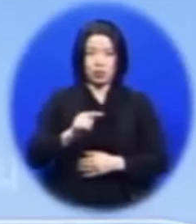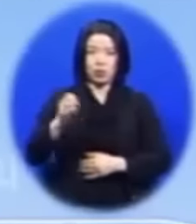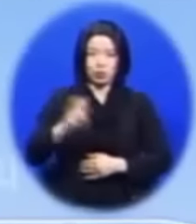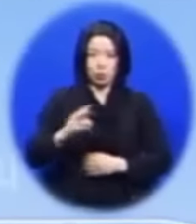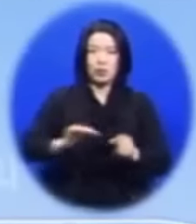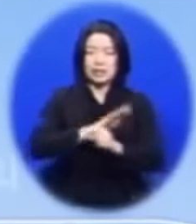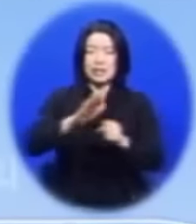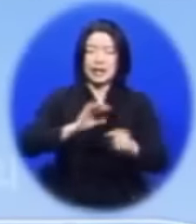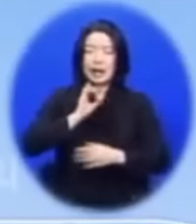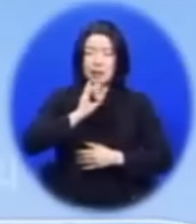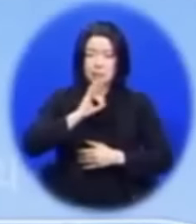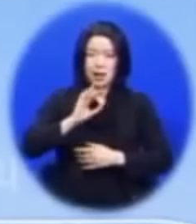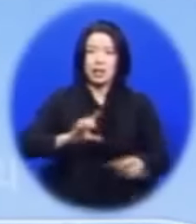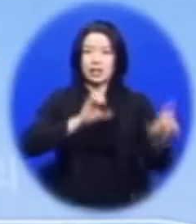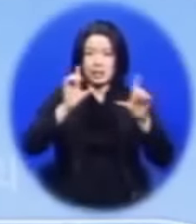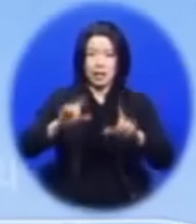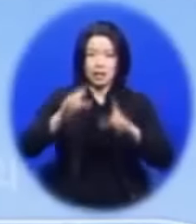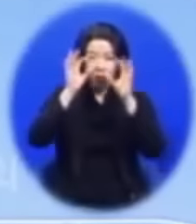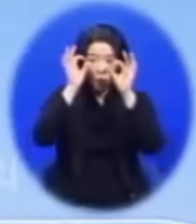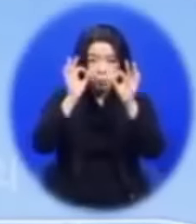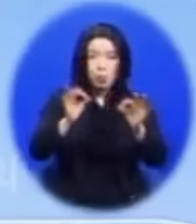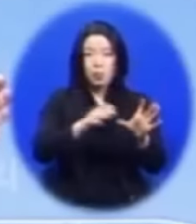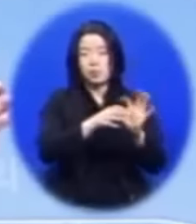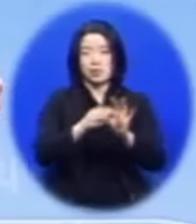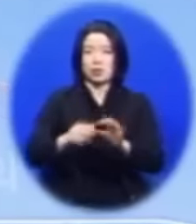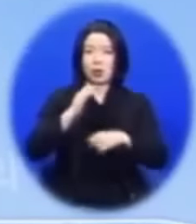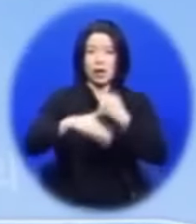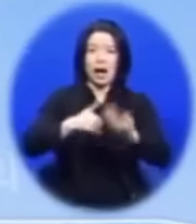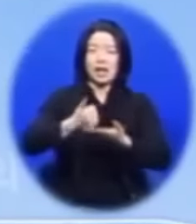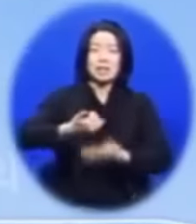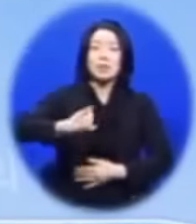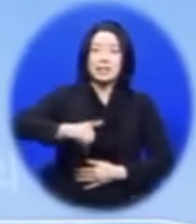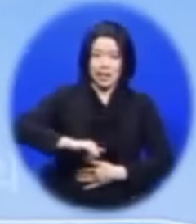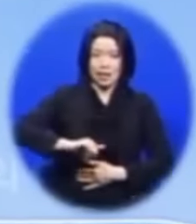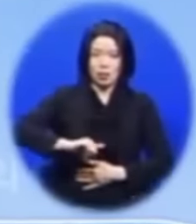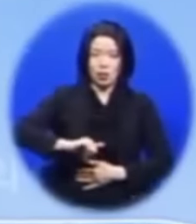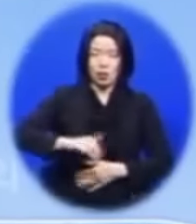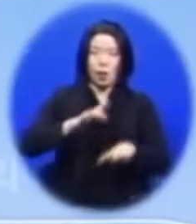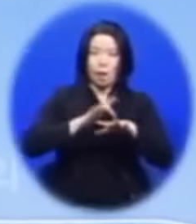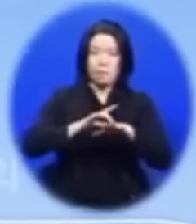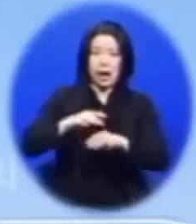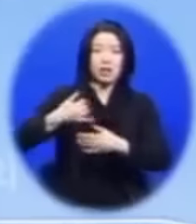하며 사는 것을 보면서 하나님의 자녀구하기